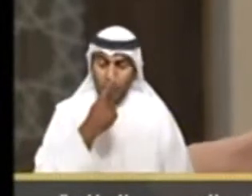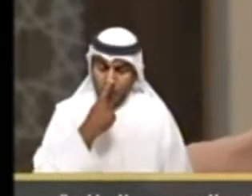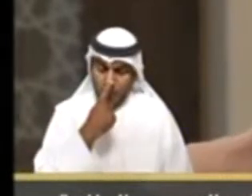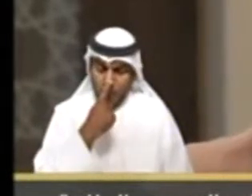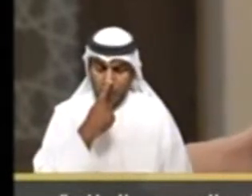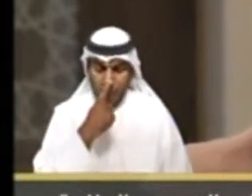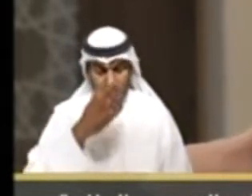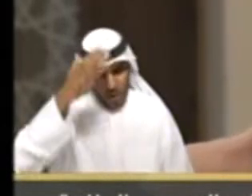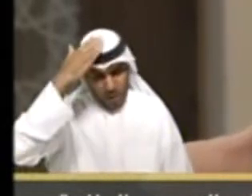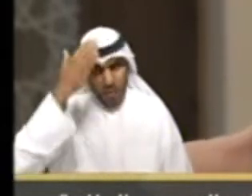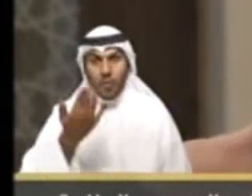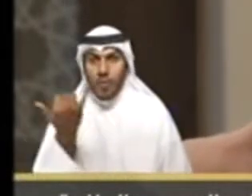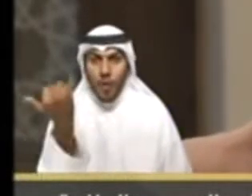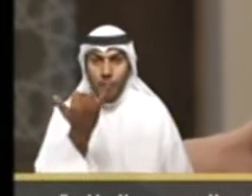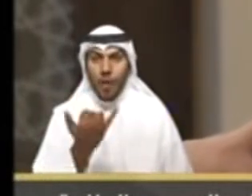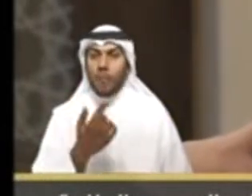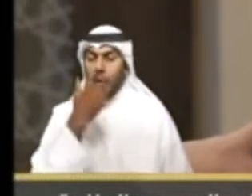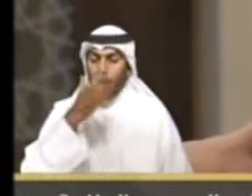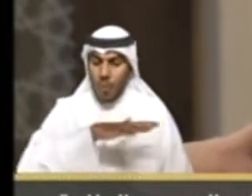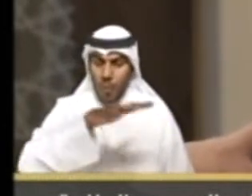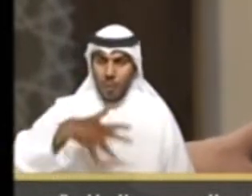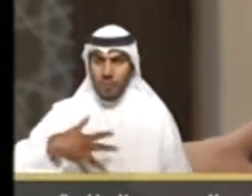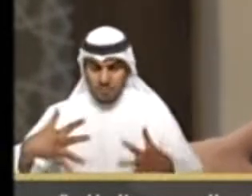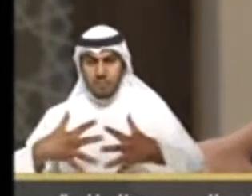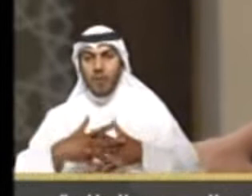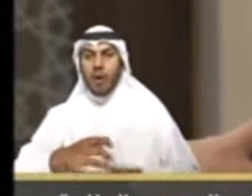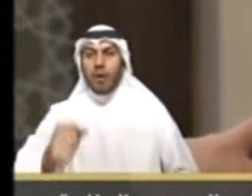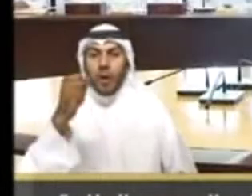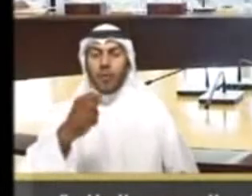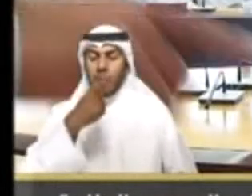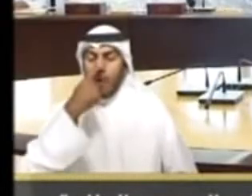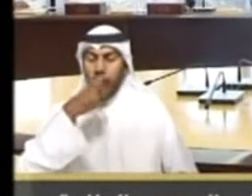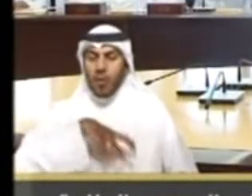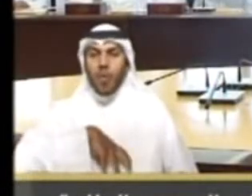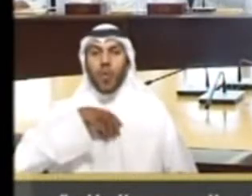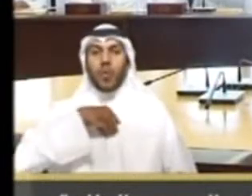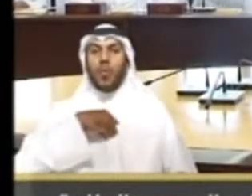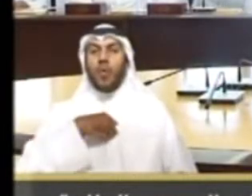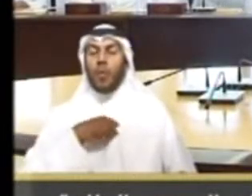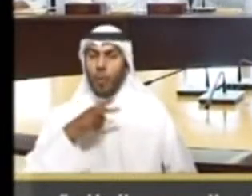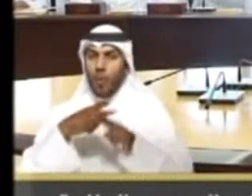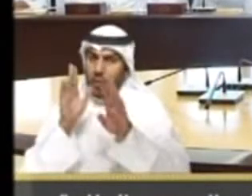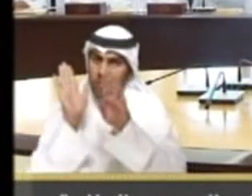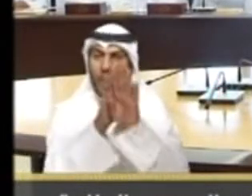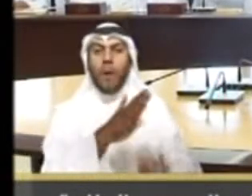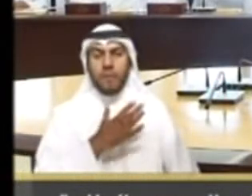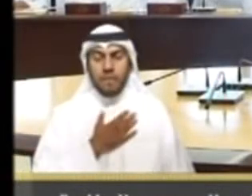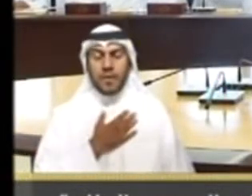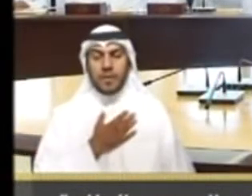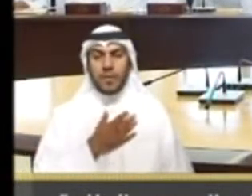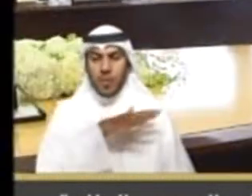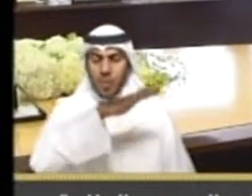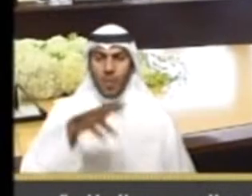الأمير، نحن سنكون حصون تدافع عن الكويت بأرواحنا. نواب الأمة أشاروا إلى أن رسالة سمو